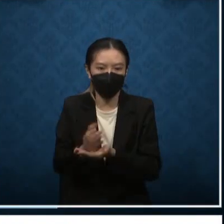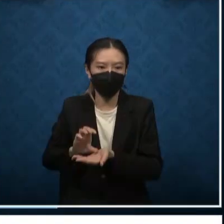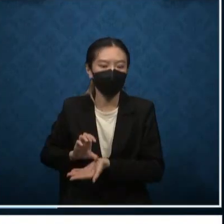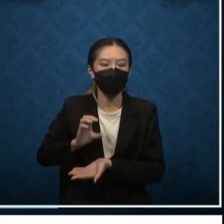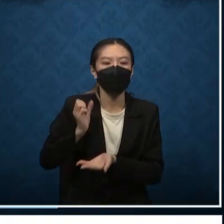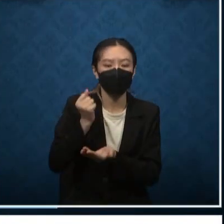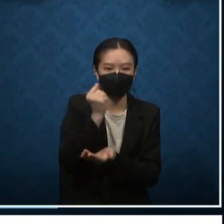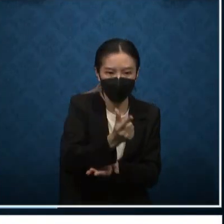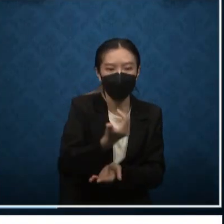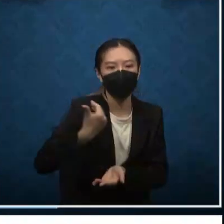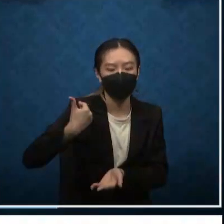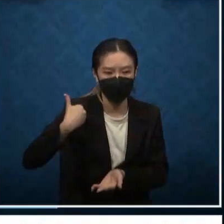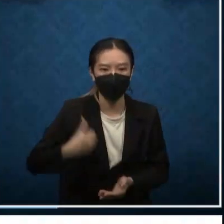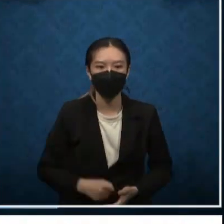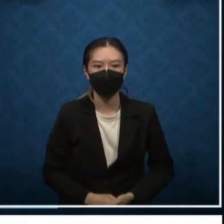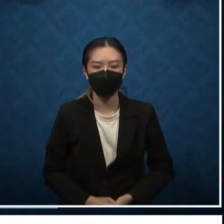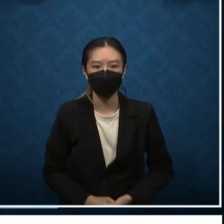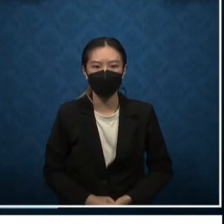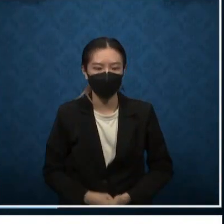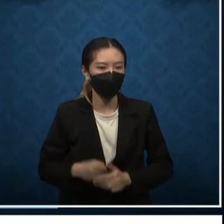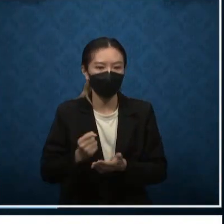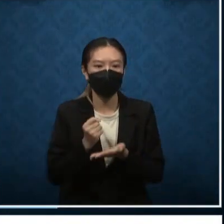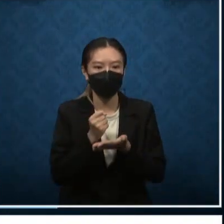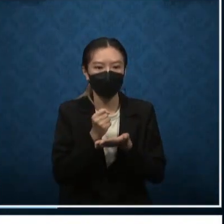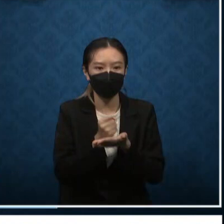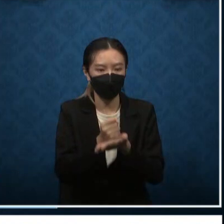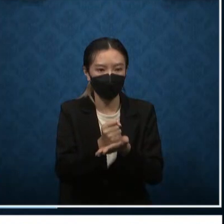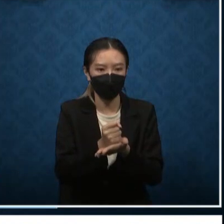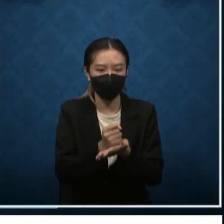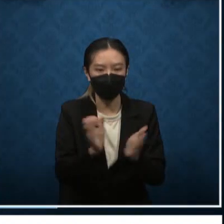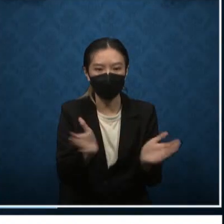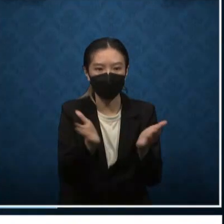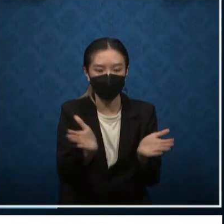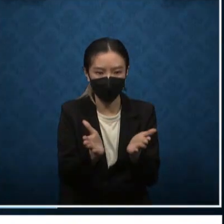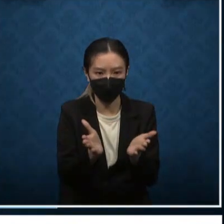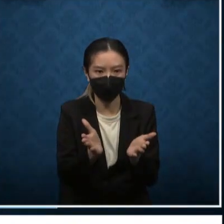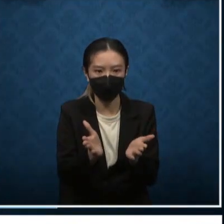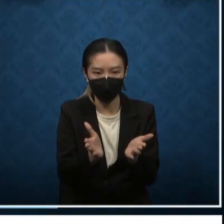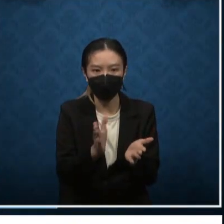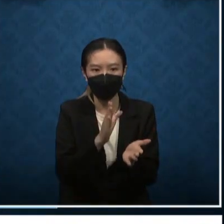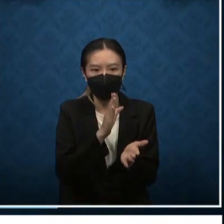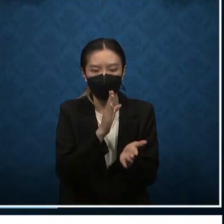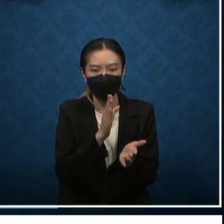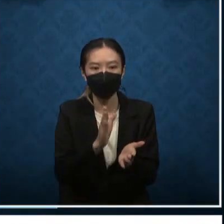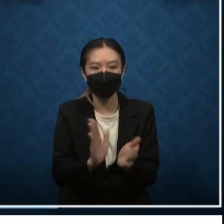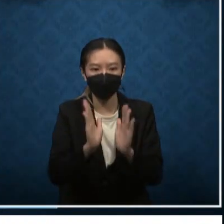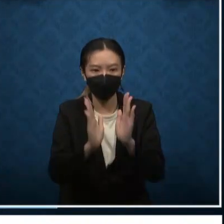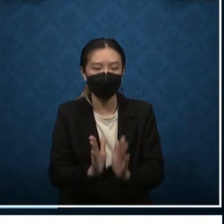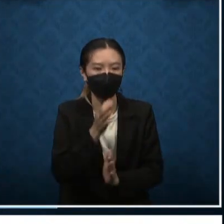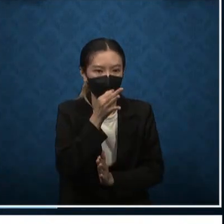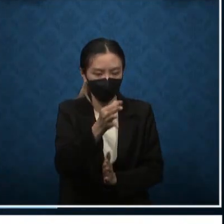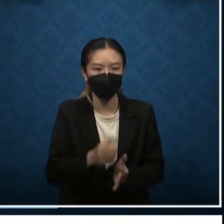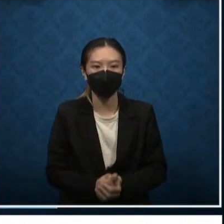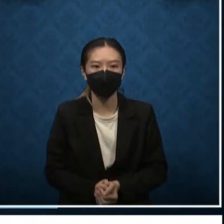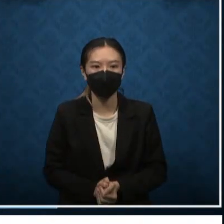กตอวา้วยเงินสินบนไว้ultan ศรษา ซะสอบาต่อ เพื่อ